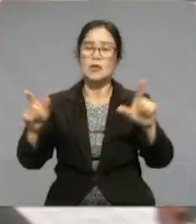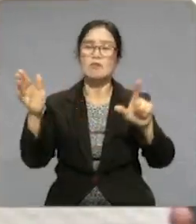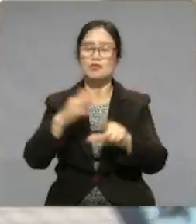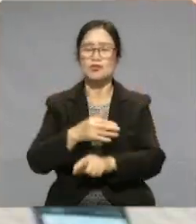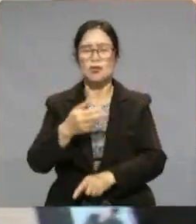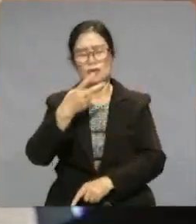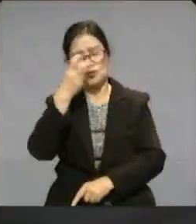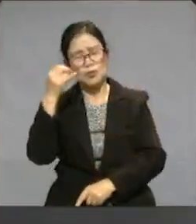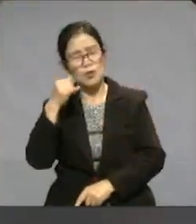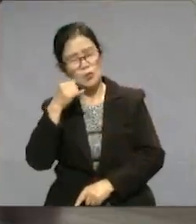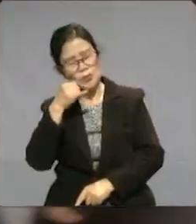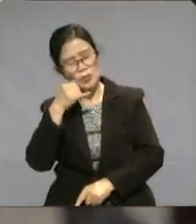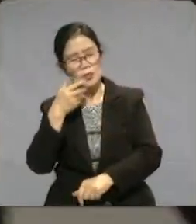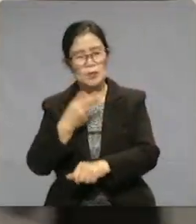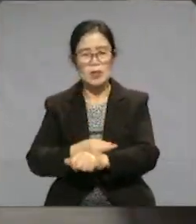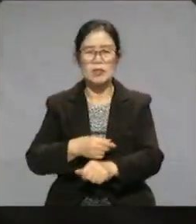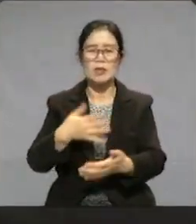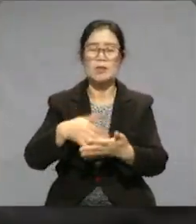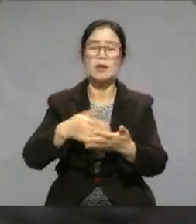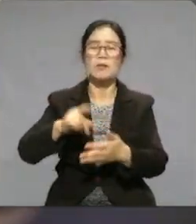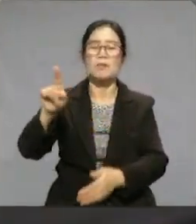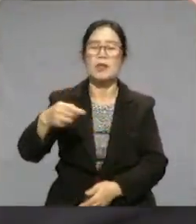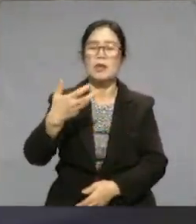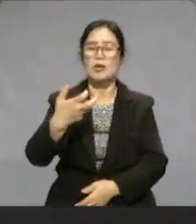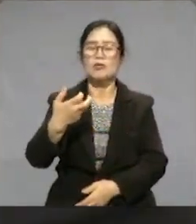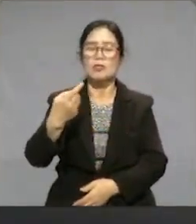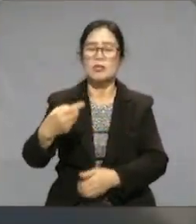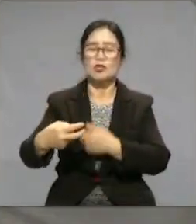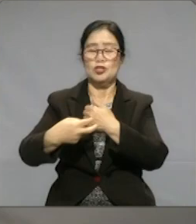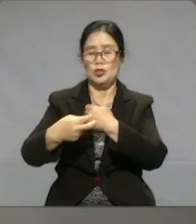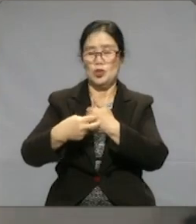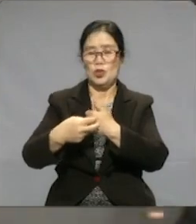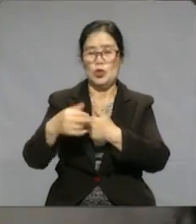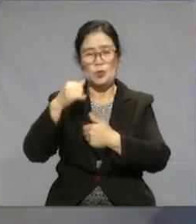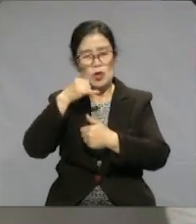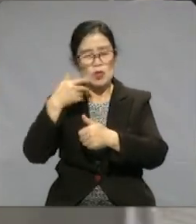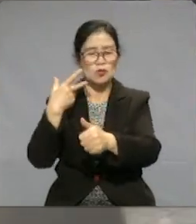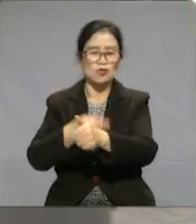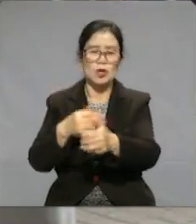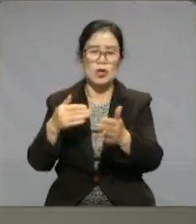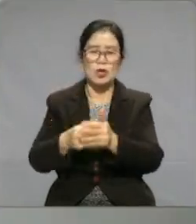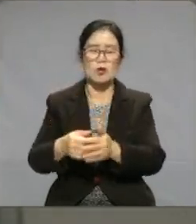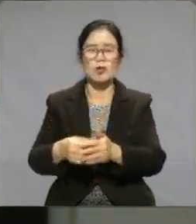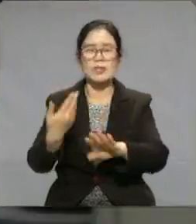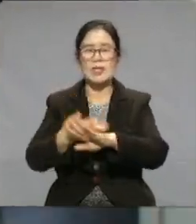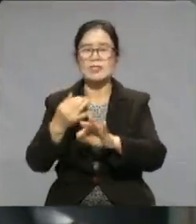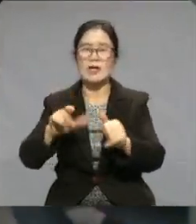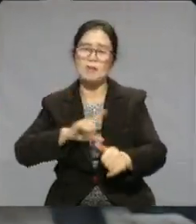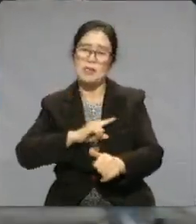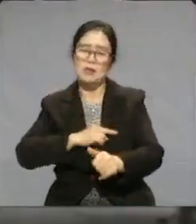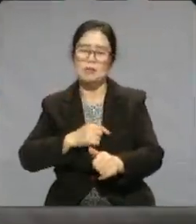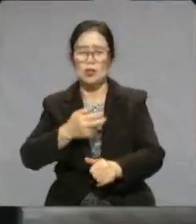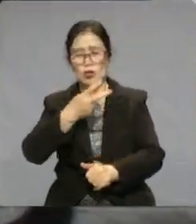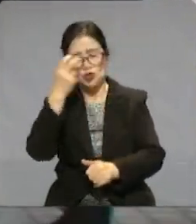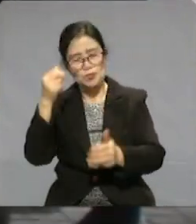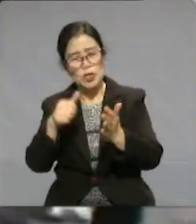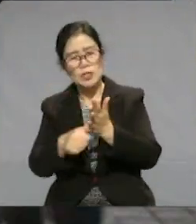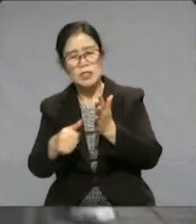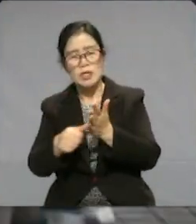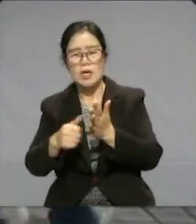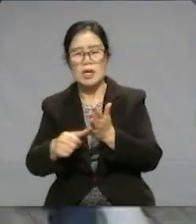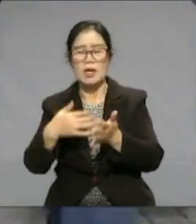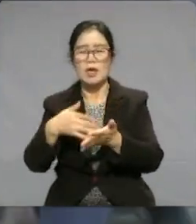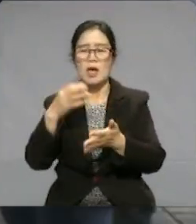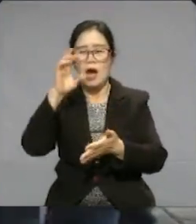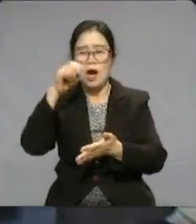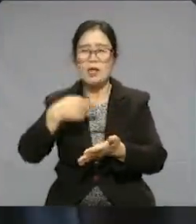수면 마취를 받겠다며 181차례 의료용 마약류를 투약하고 타인 명의로 수면제 1,100여 정을 사들인 혐의를